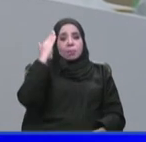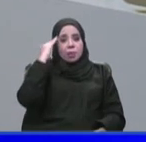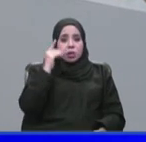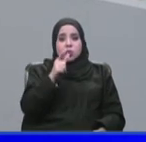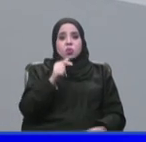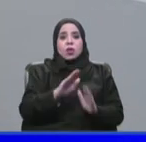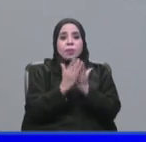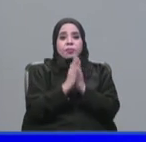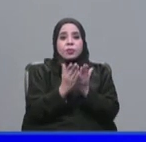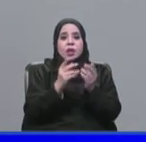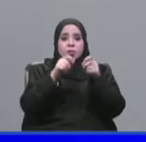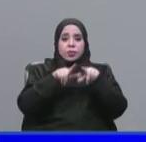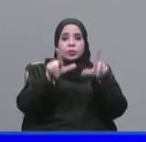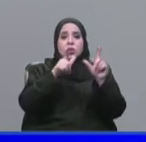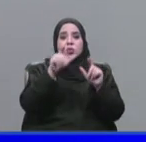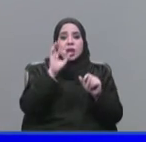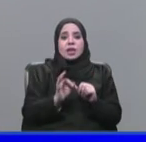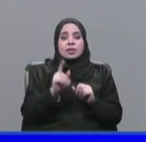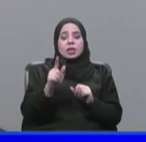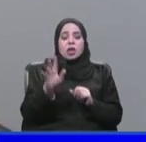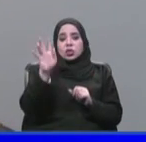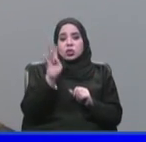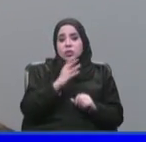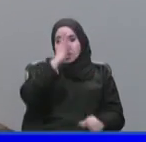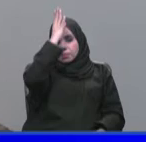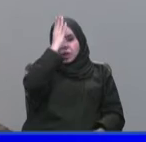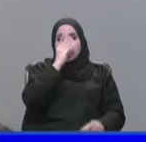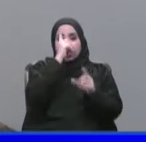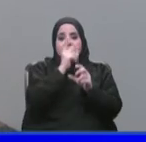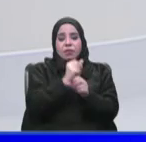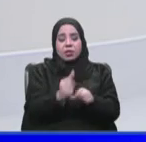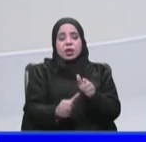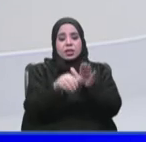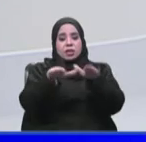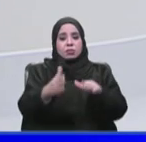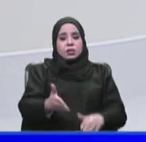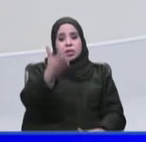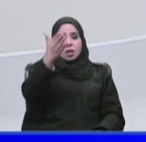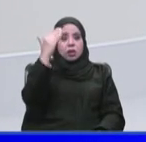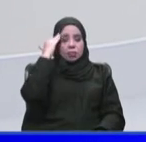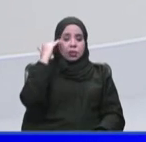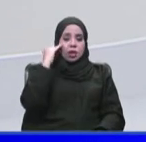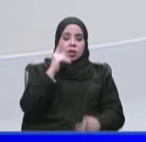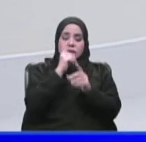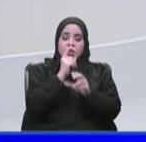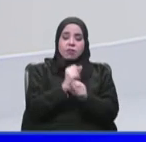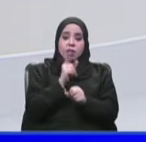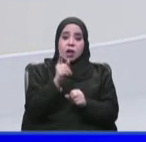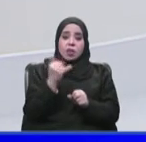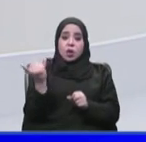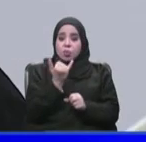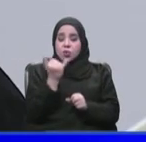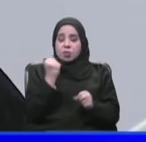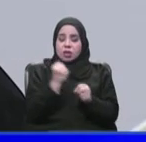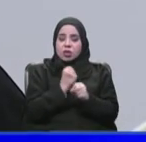في إطار ما تؤكد عليه صاحبة السمو الملكي قرينة عاهل البلاد المفدى رئيسة المجلس الأعلى للمرأة حفظها الله